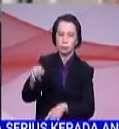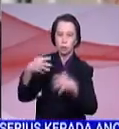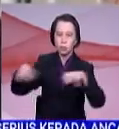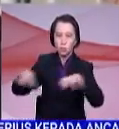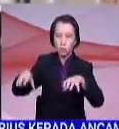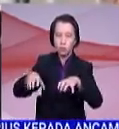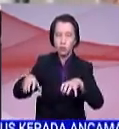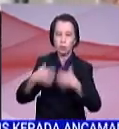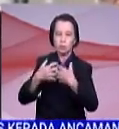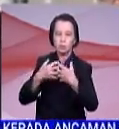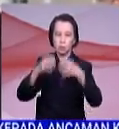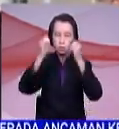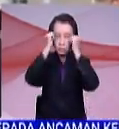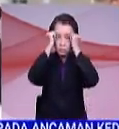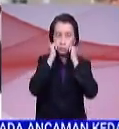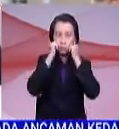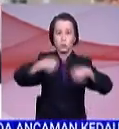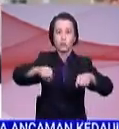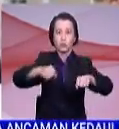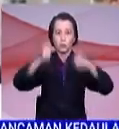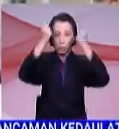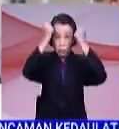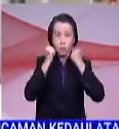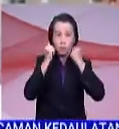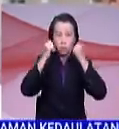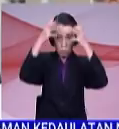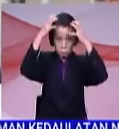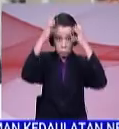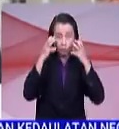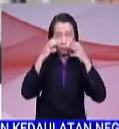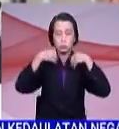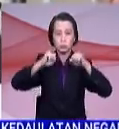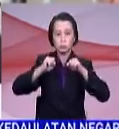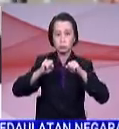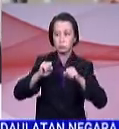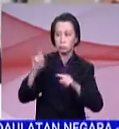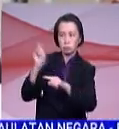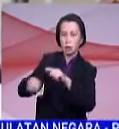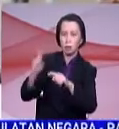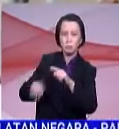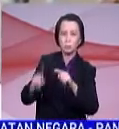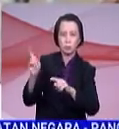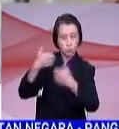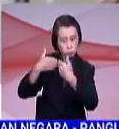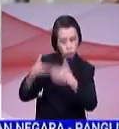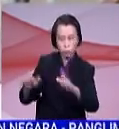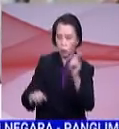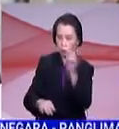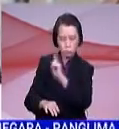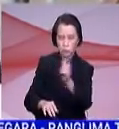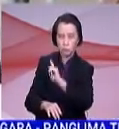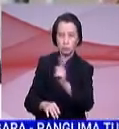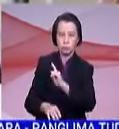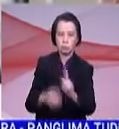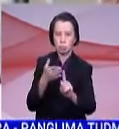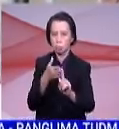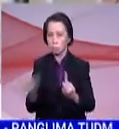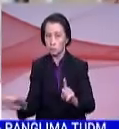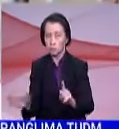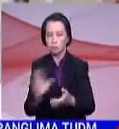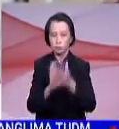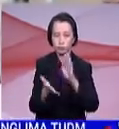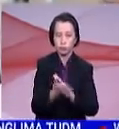keledar. So memang lari daripada kebenaran yang dibenarkan oleh pihak MITI lah. So dari